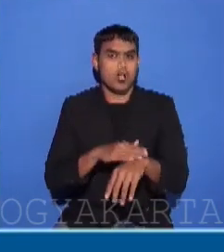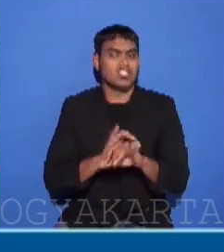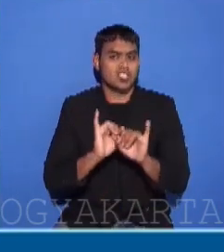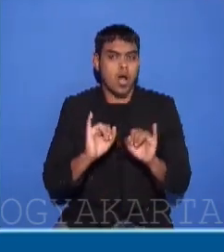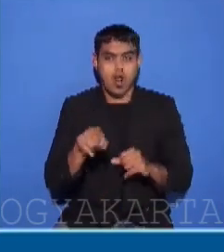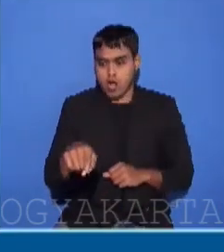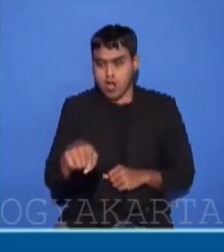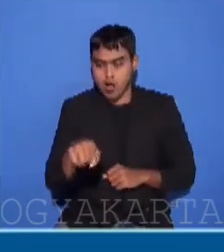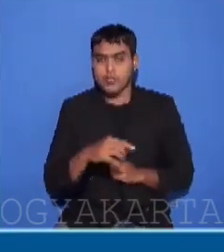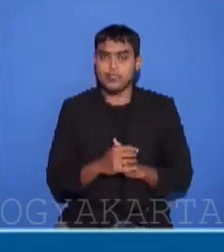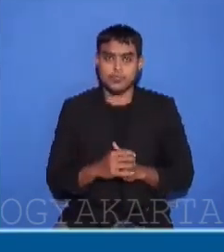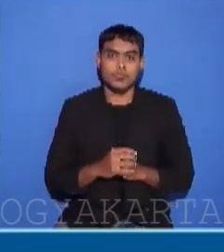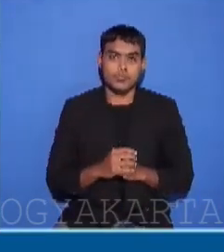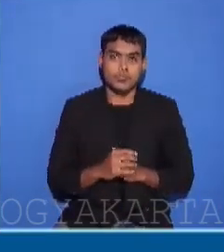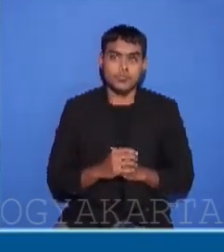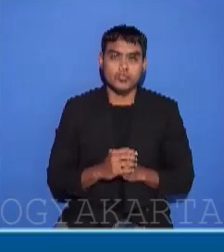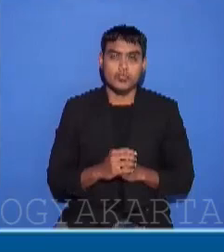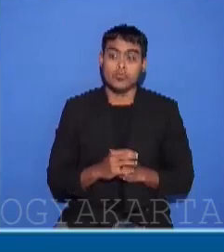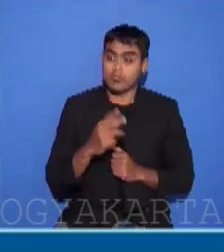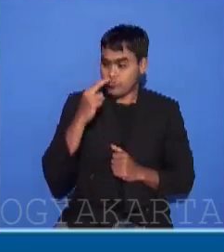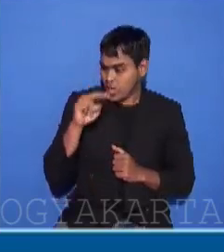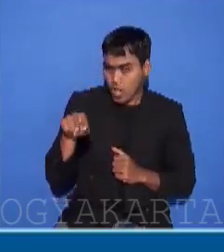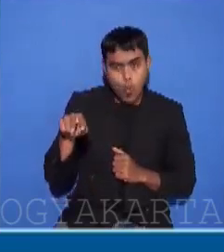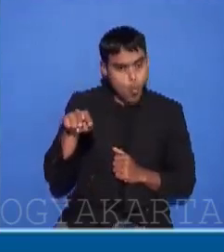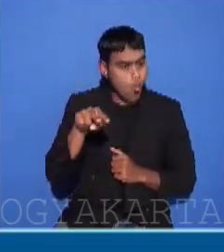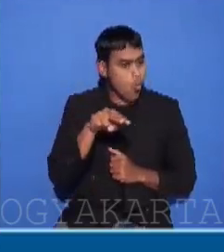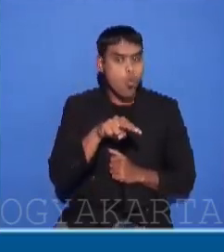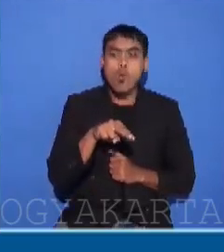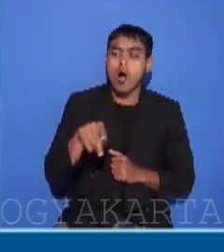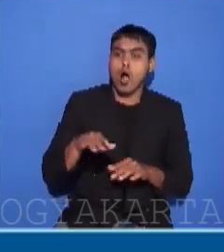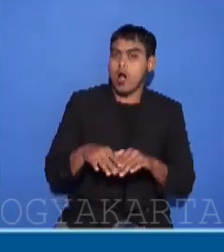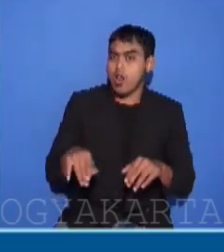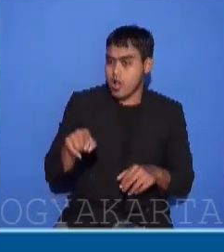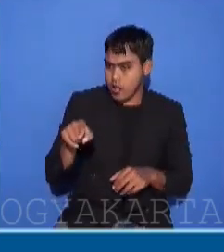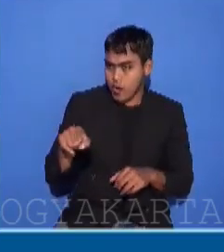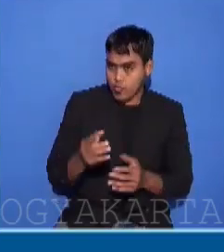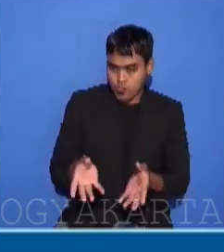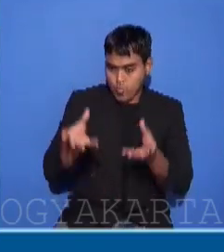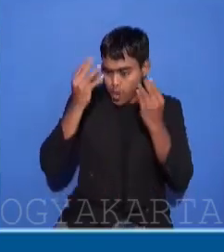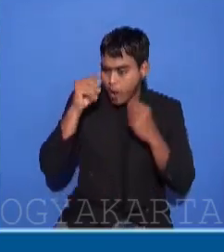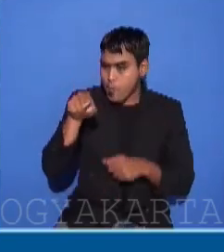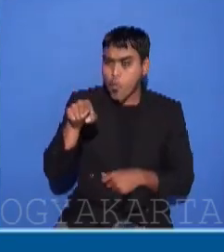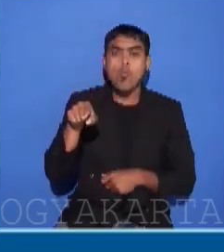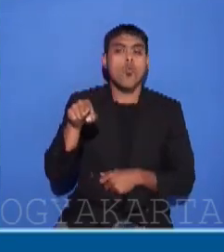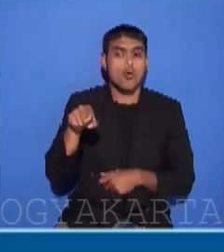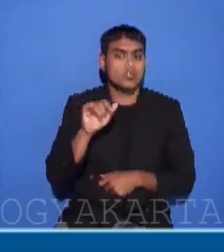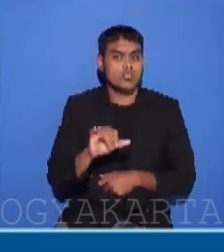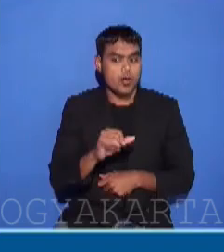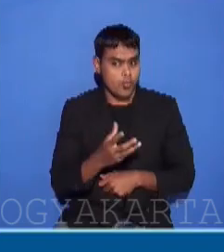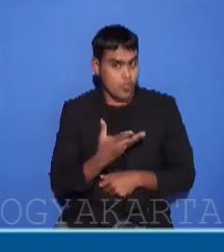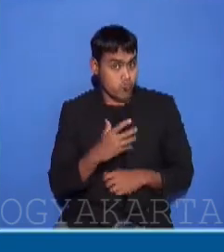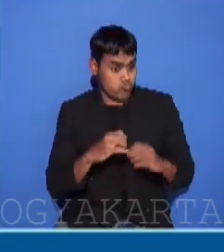pepanganah Saleng observasi kados Pi siswa sagosi mahami Lan Remen